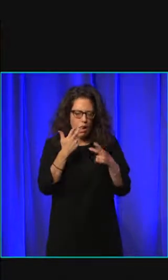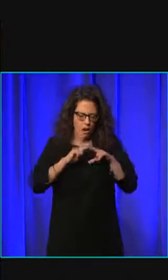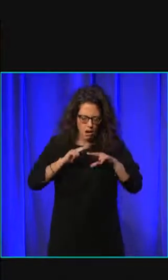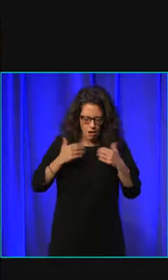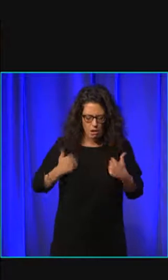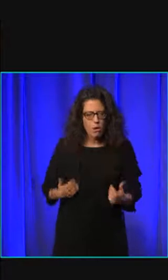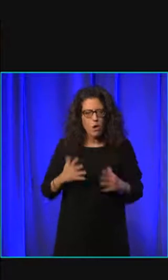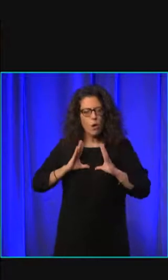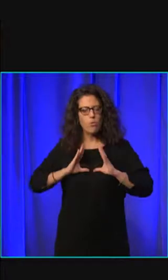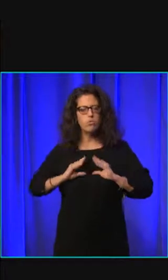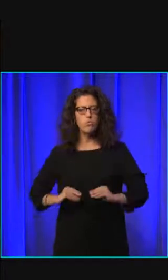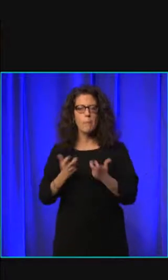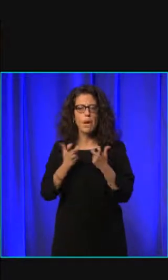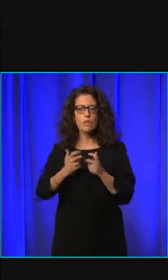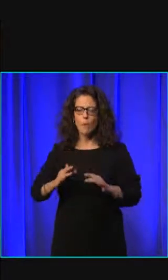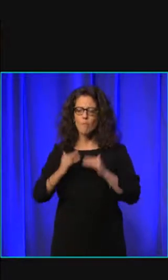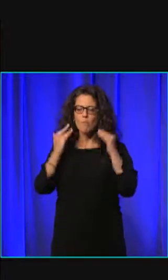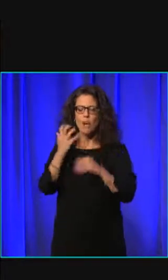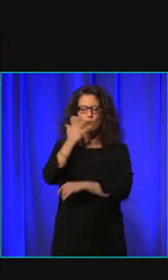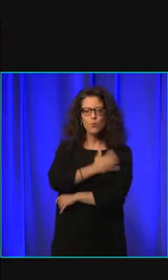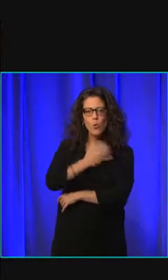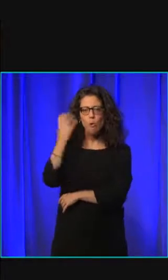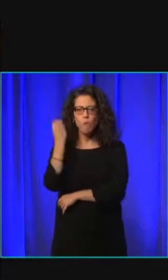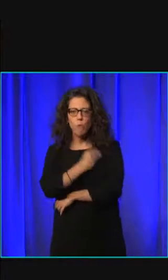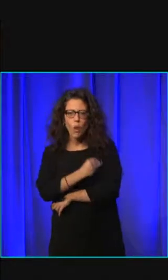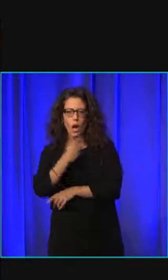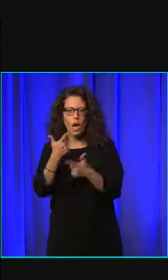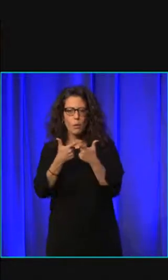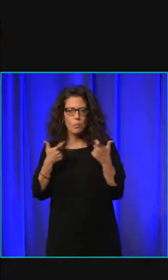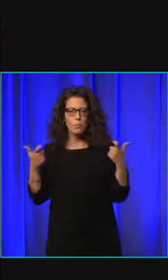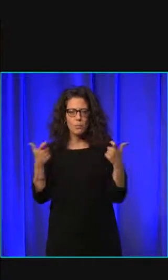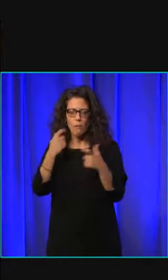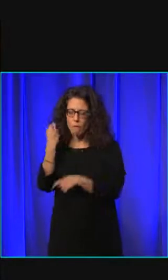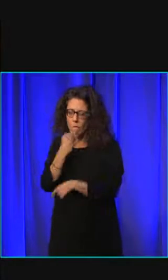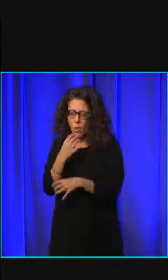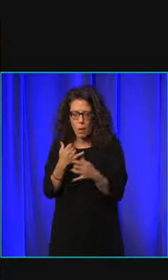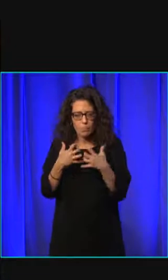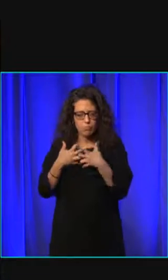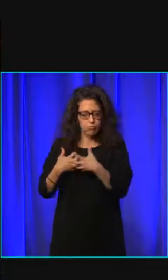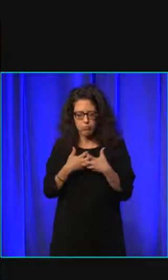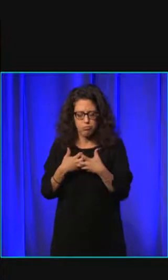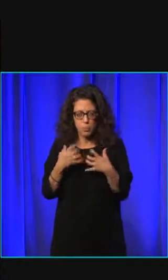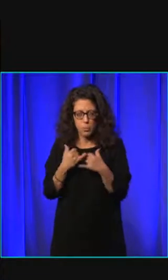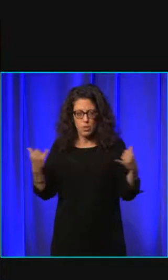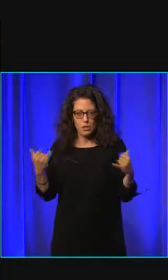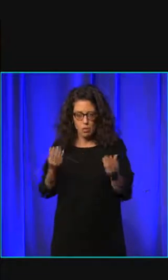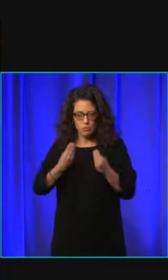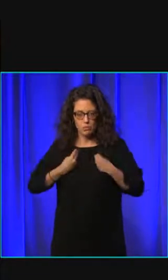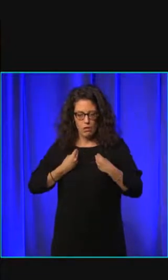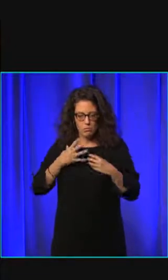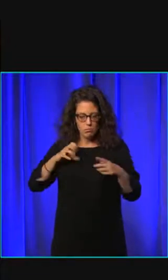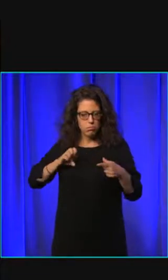bains chauds, froids, la cryothérapie. Également, l'INSEP